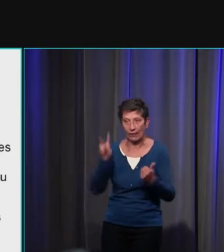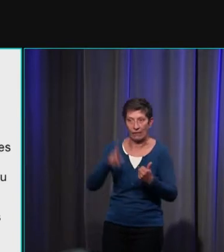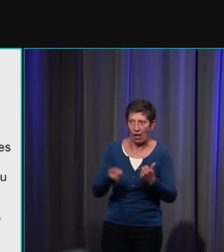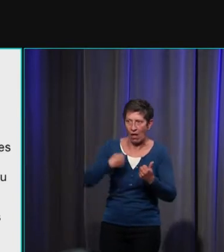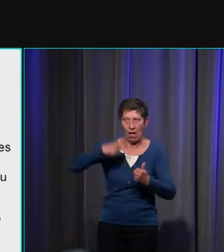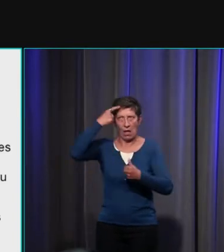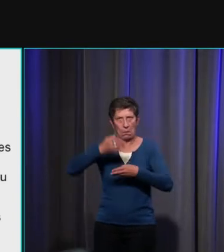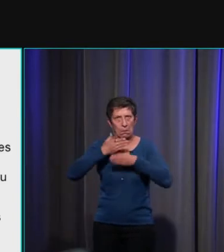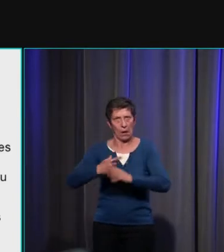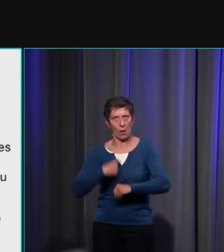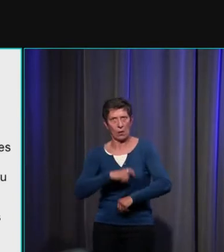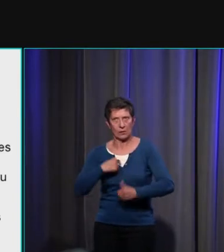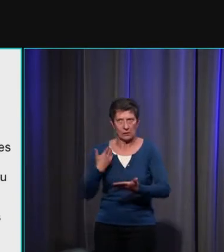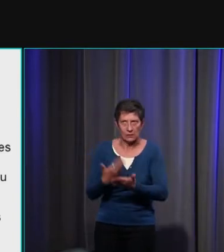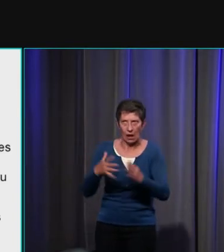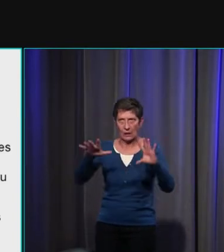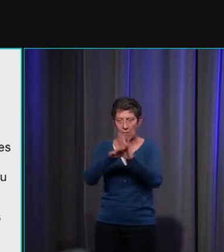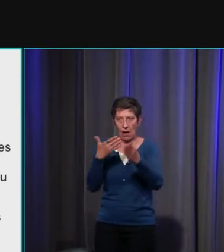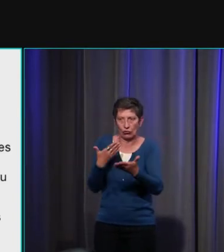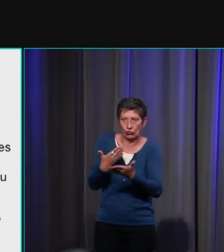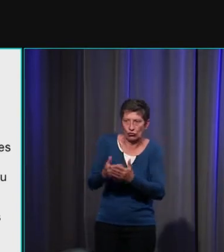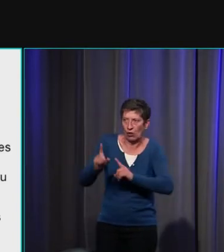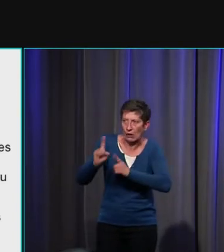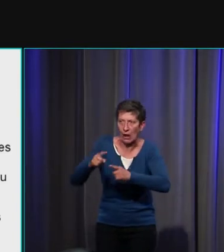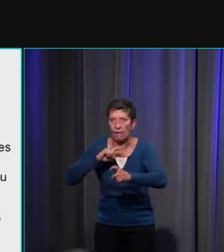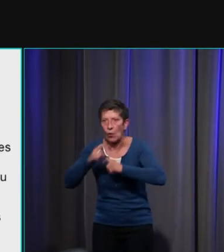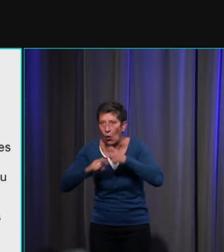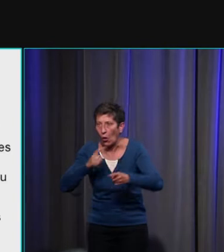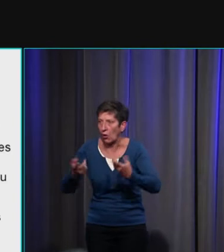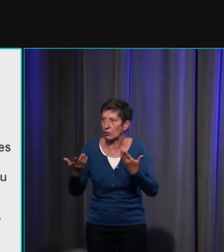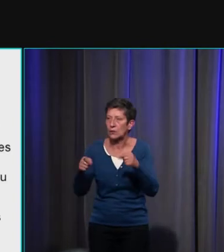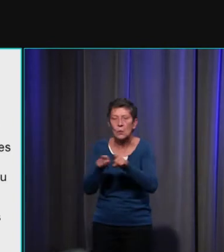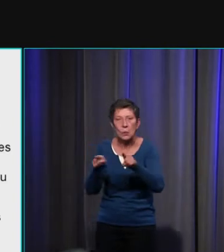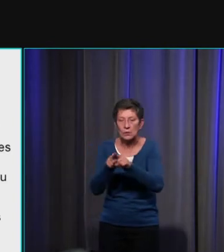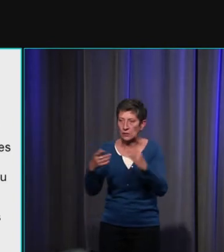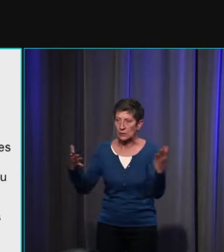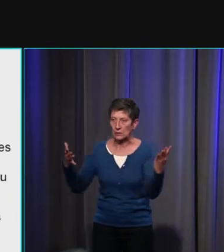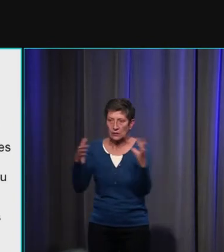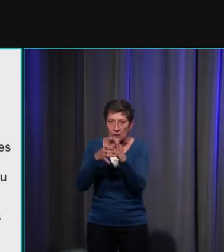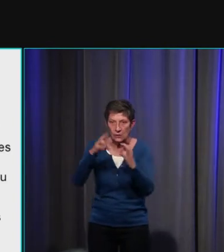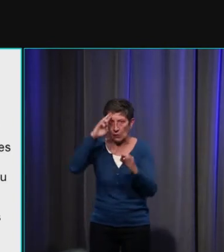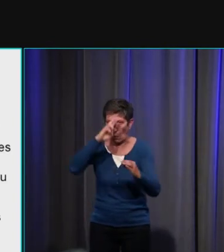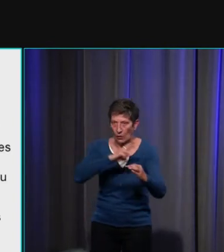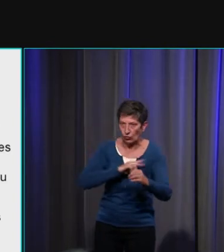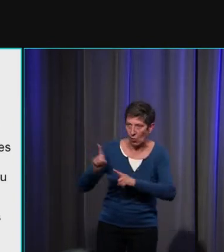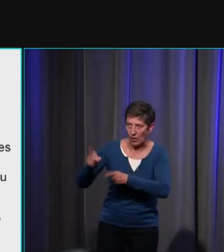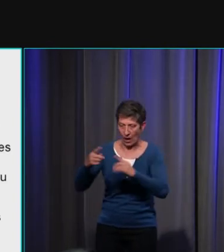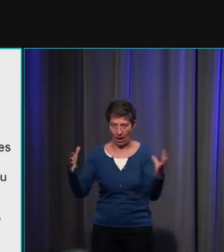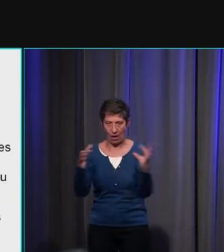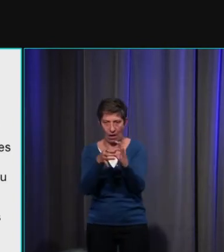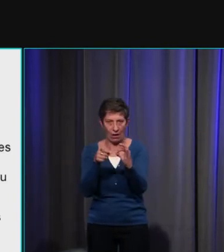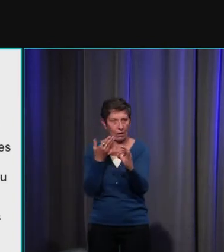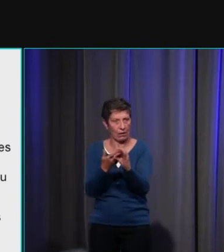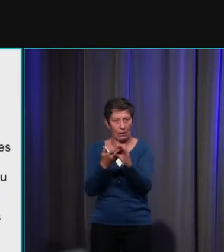avec notre perception de la guerre de la violence et surtout des rapports entre la religion et la guerre nous